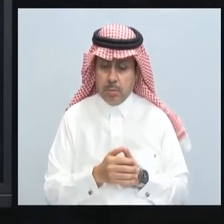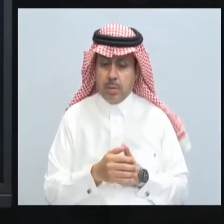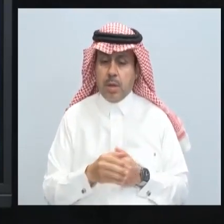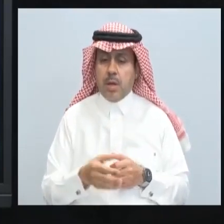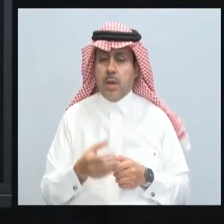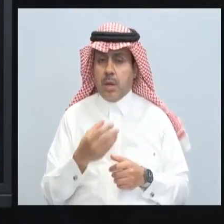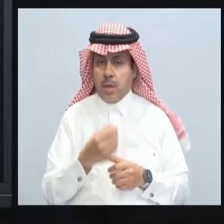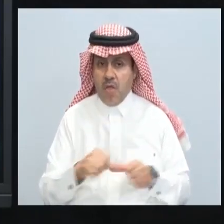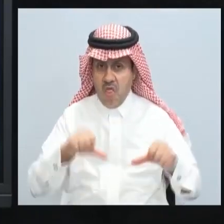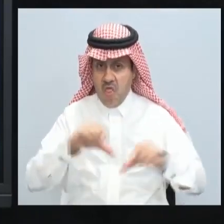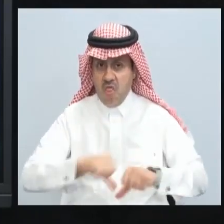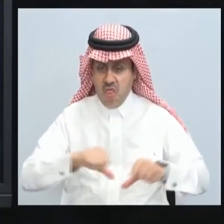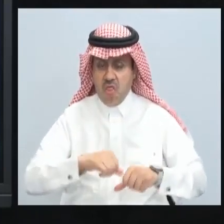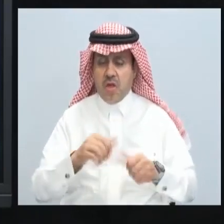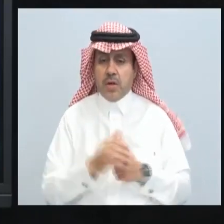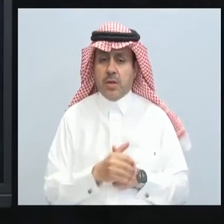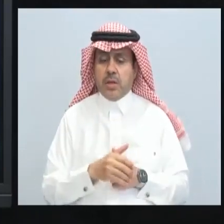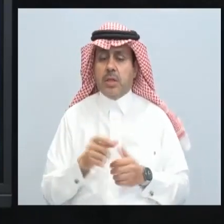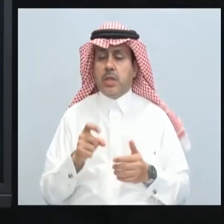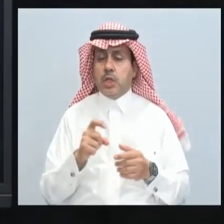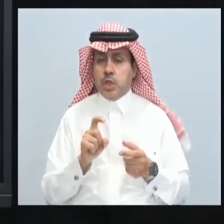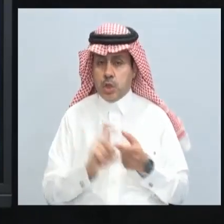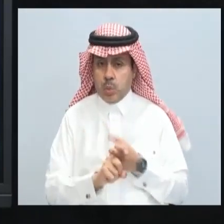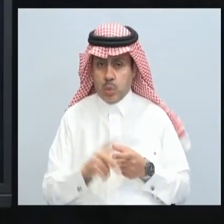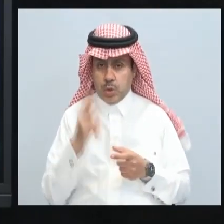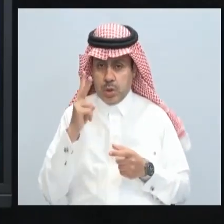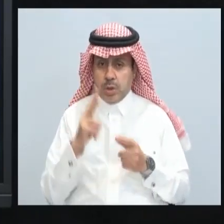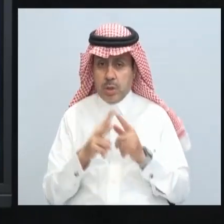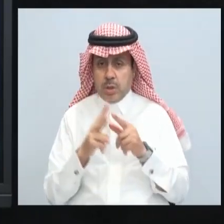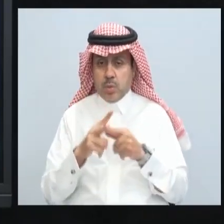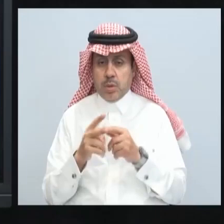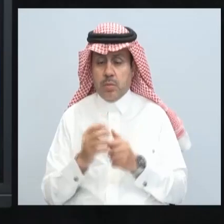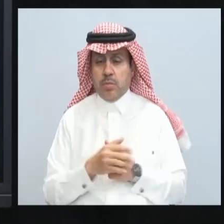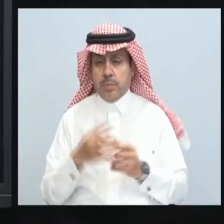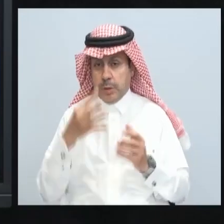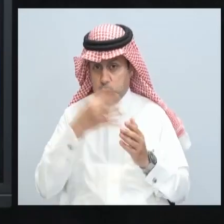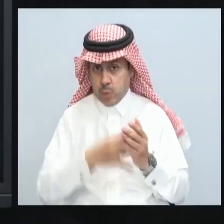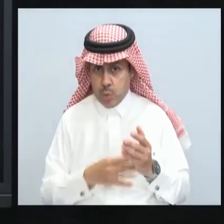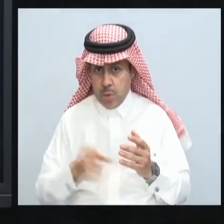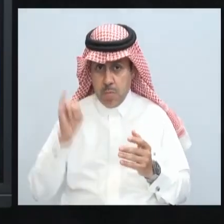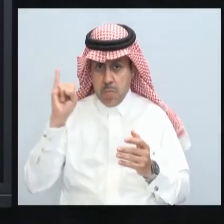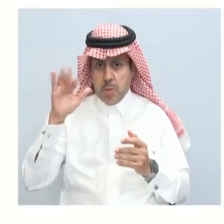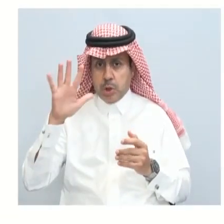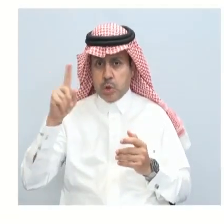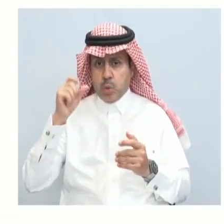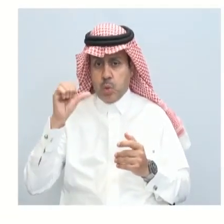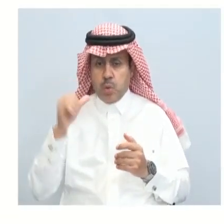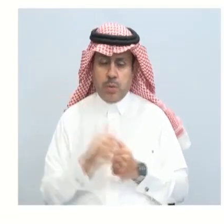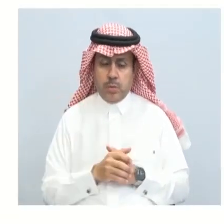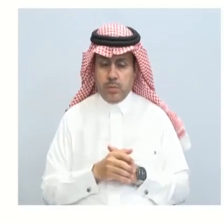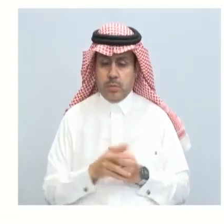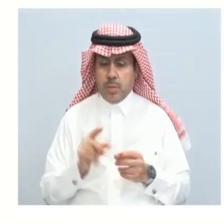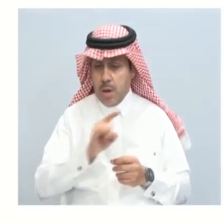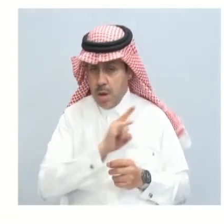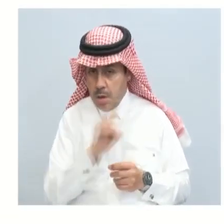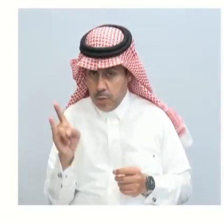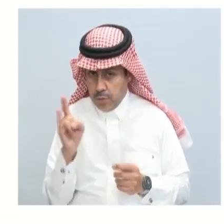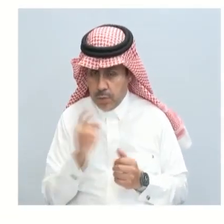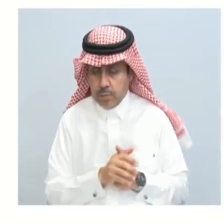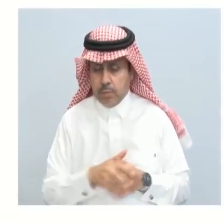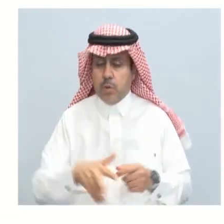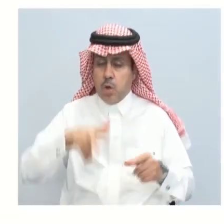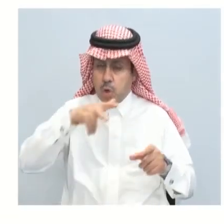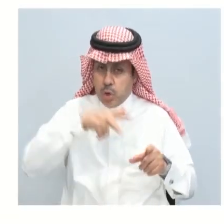الزوجين ثالثا ان تكون الوسيله مشروعه رابعا الا يكون في ذلك